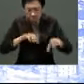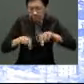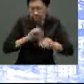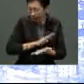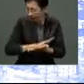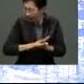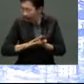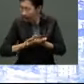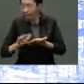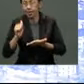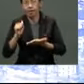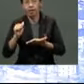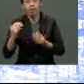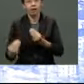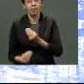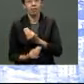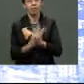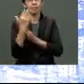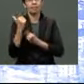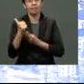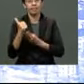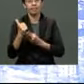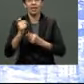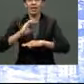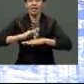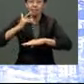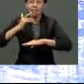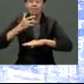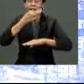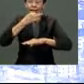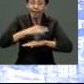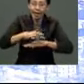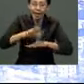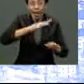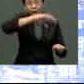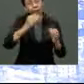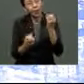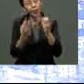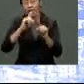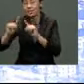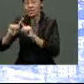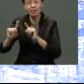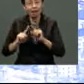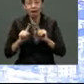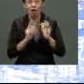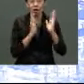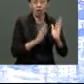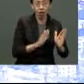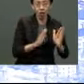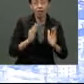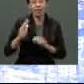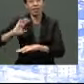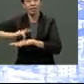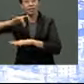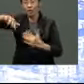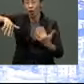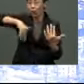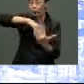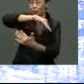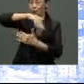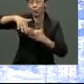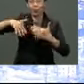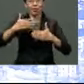ที่เราจะได้ธรรมชาติและใกล้ชิดธรรมชาติโดยที่เรากับเขาอยู่กันอย่างมีความสุขมากที่สุด